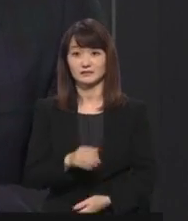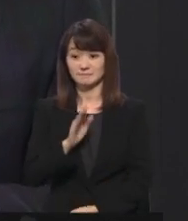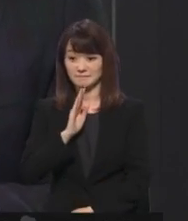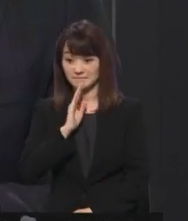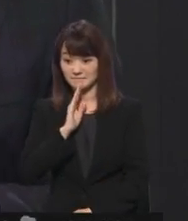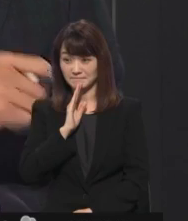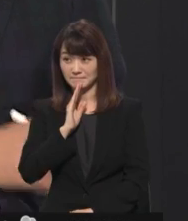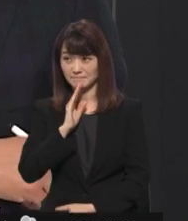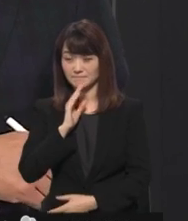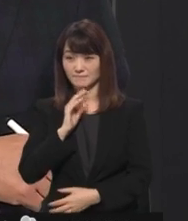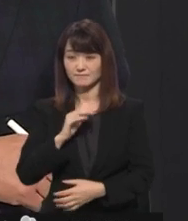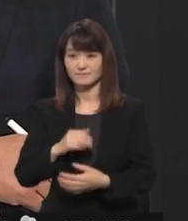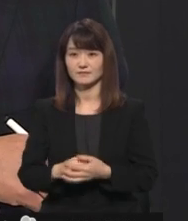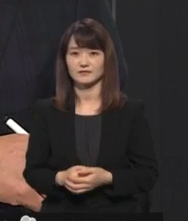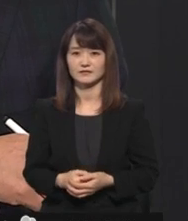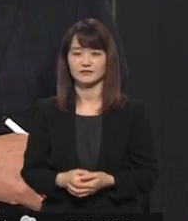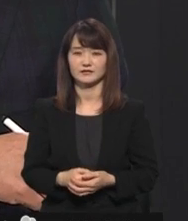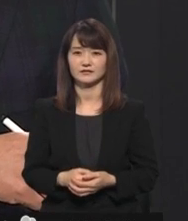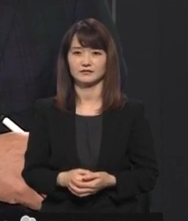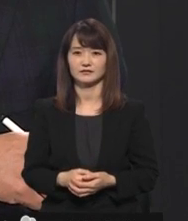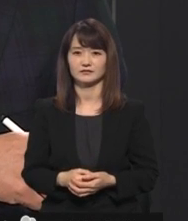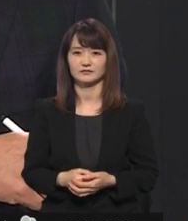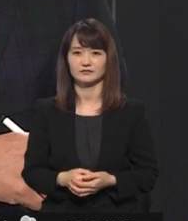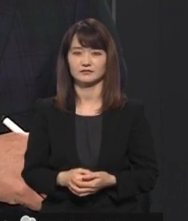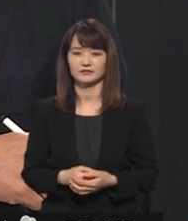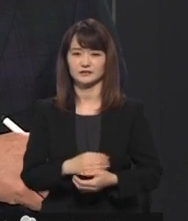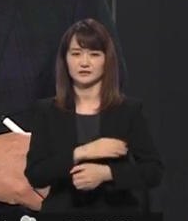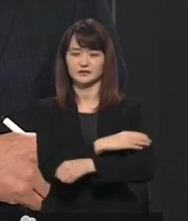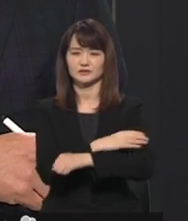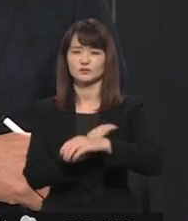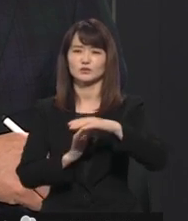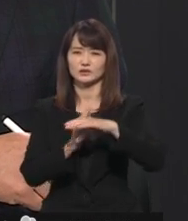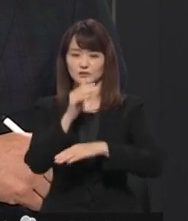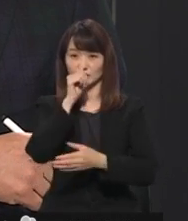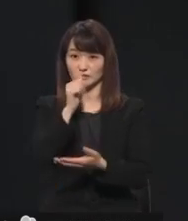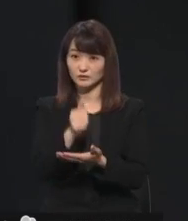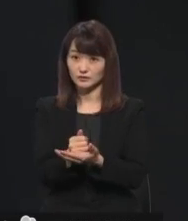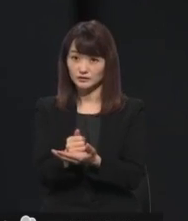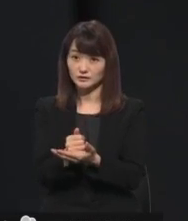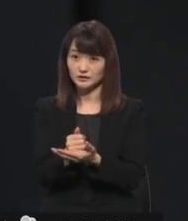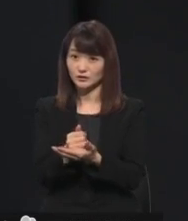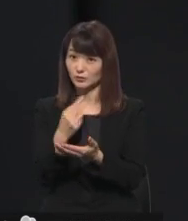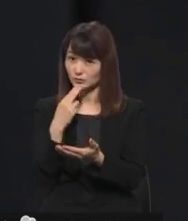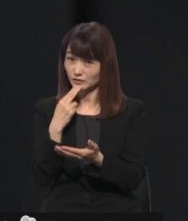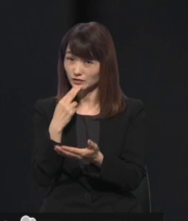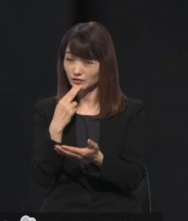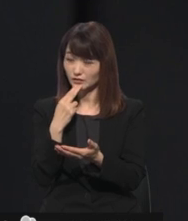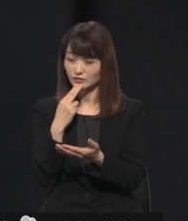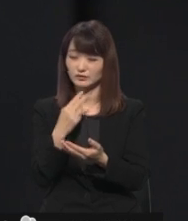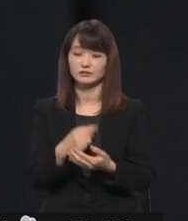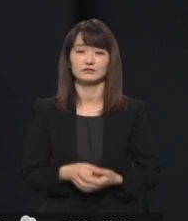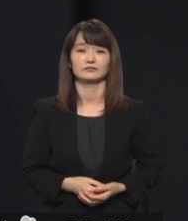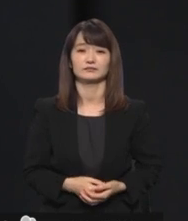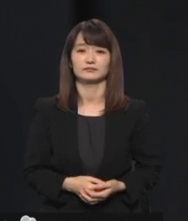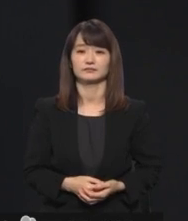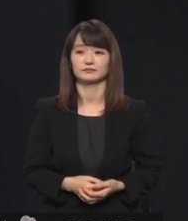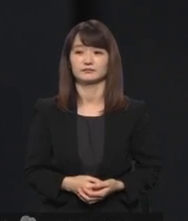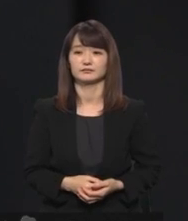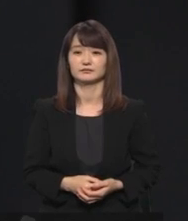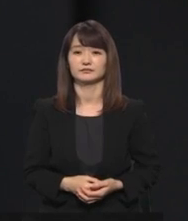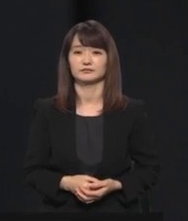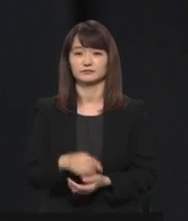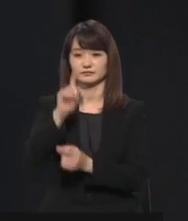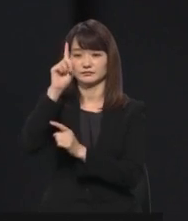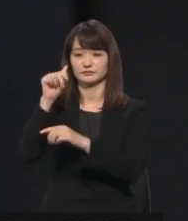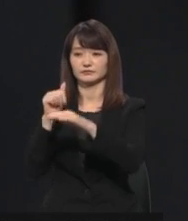서방이 피할 수 있겠습니다 아 그래서 저는 그 유속 대표가 이와 관련해서 얼마나